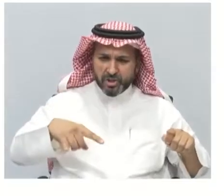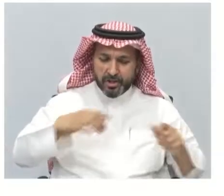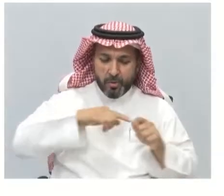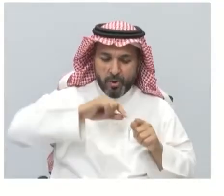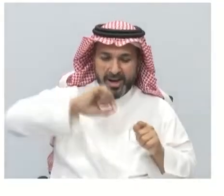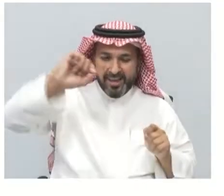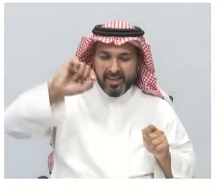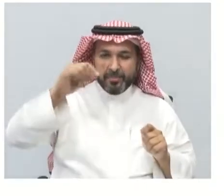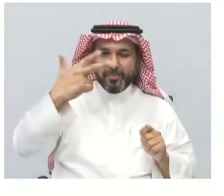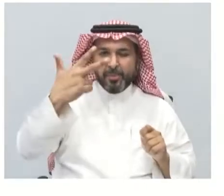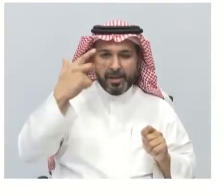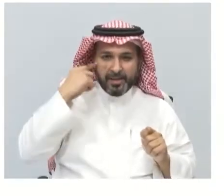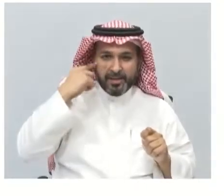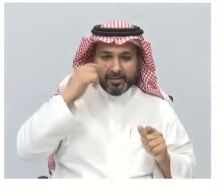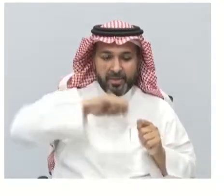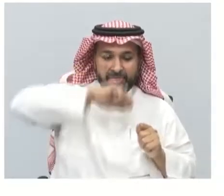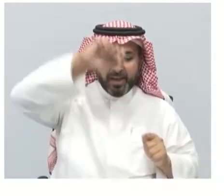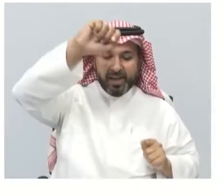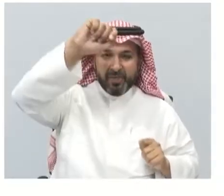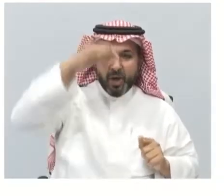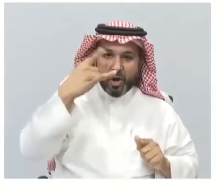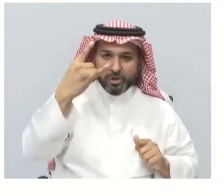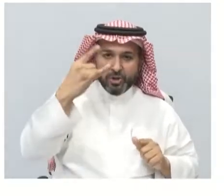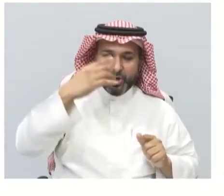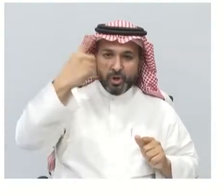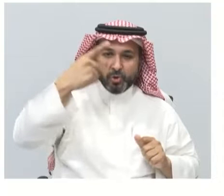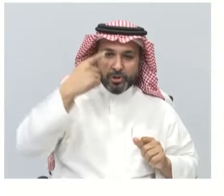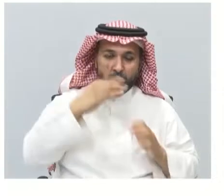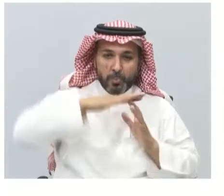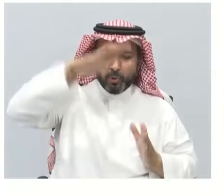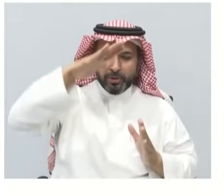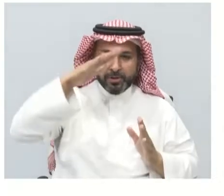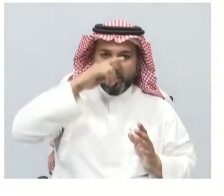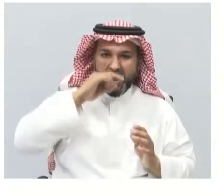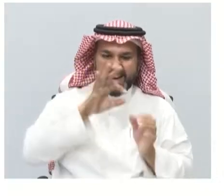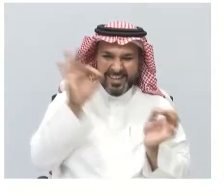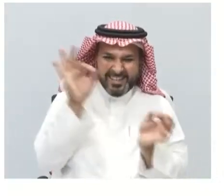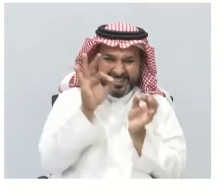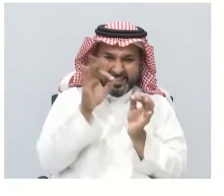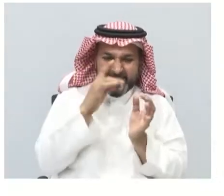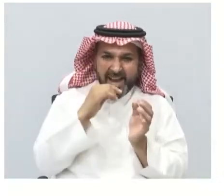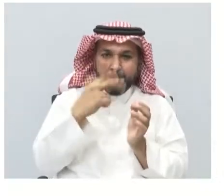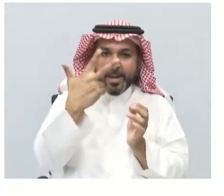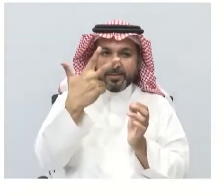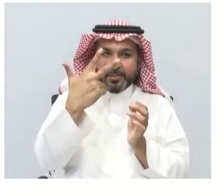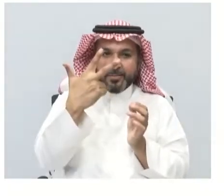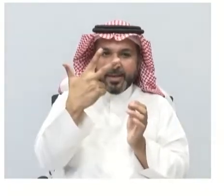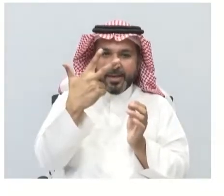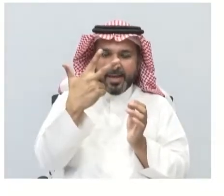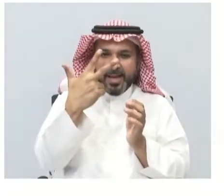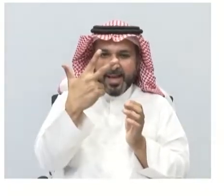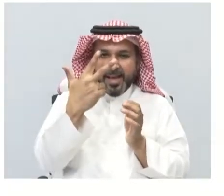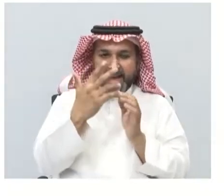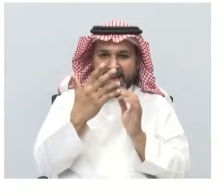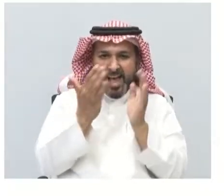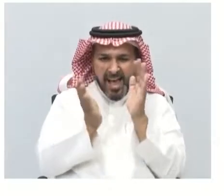وهذه هي النقطه س اذا البعد بينهما هو اي بي وهي البعد بين نقطه ومستقيم طيب كيف راح يكون